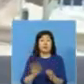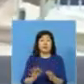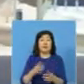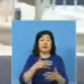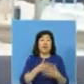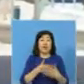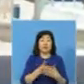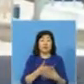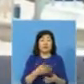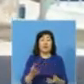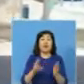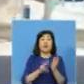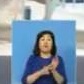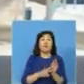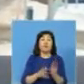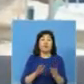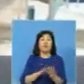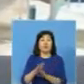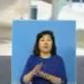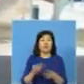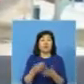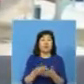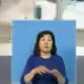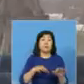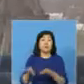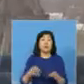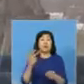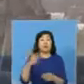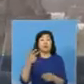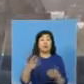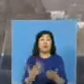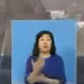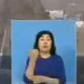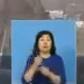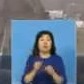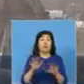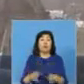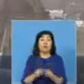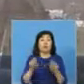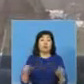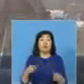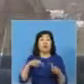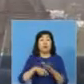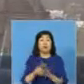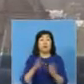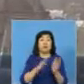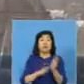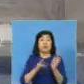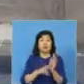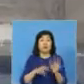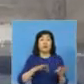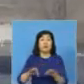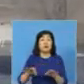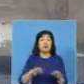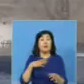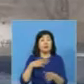активными. Реализовано 8 инвестпроектов. Открыто 33 новых рабочих места. В рамках поддержки предпринимательства на 98 проектов